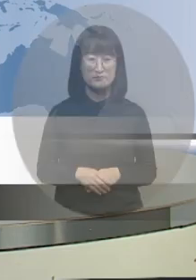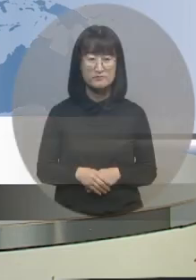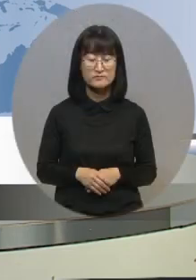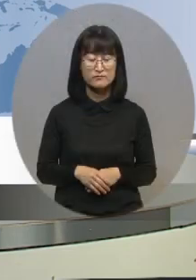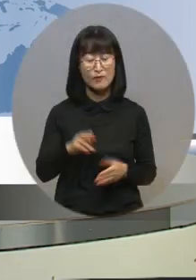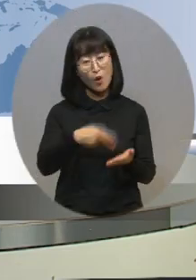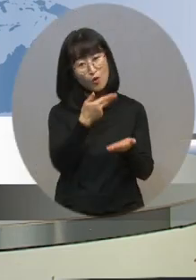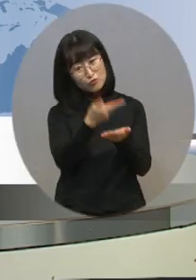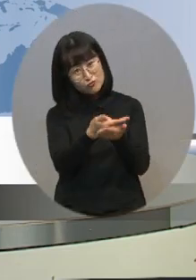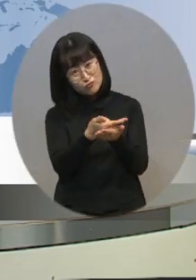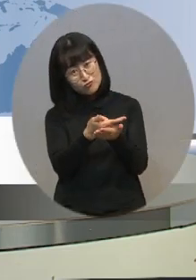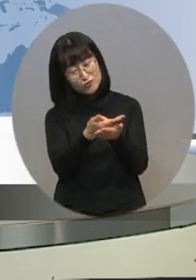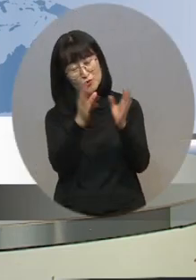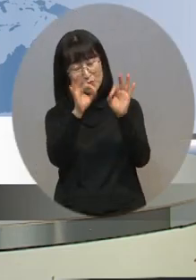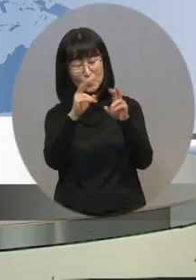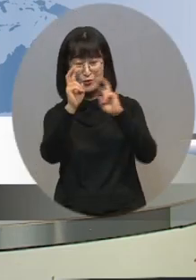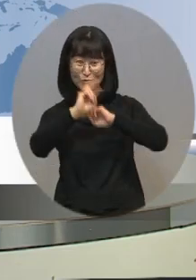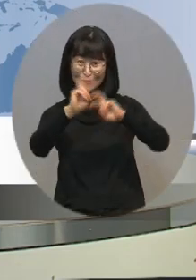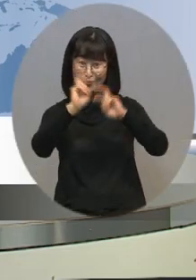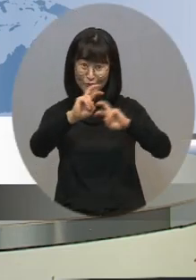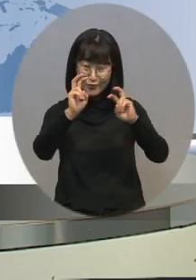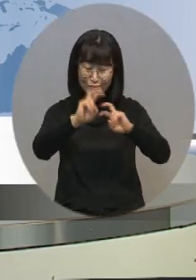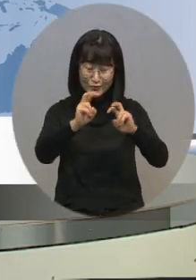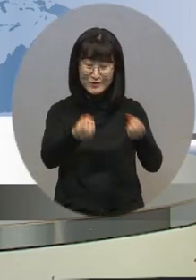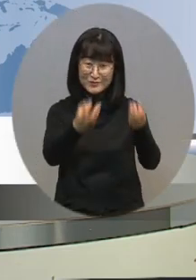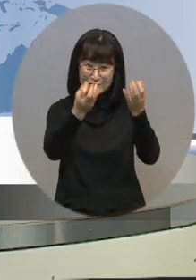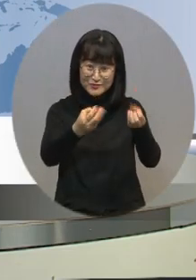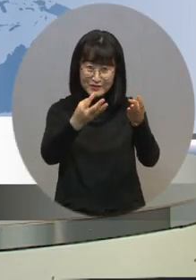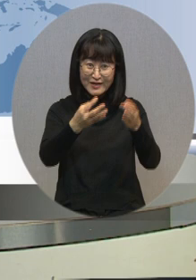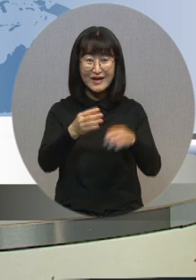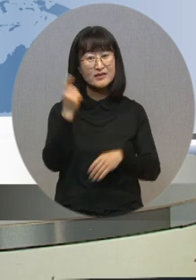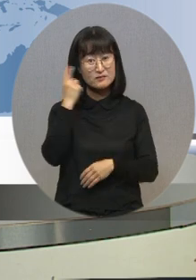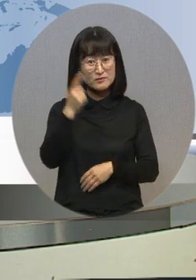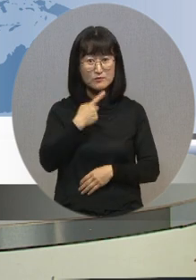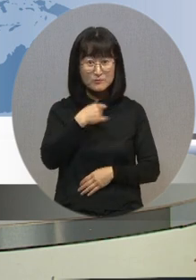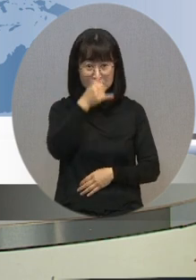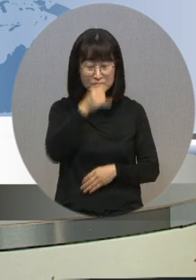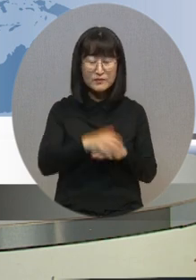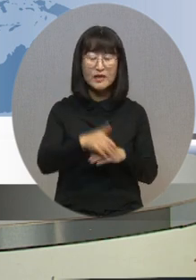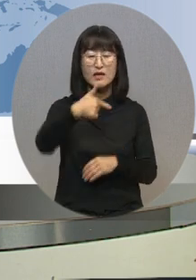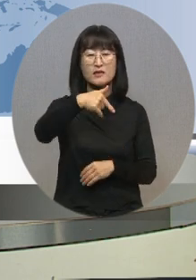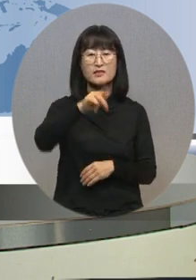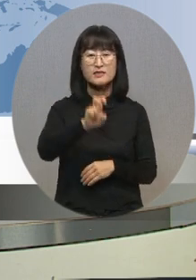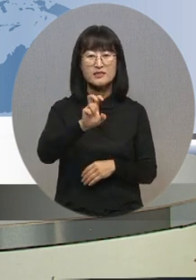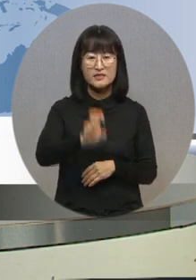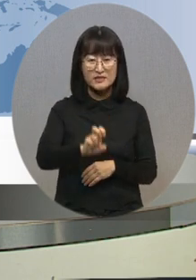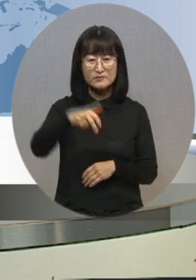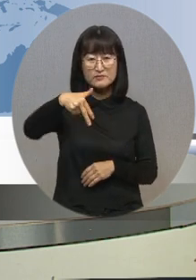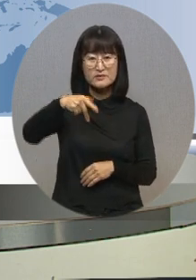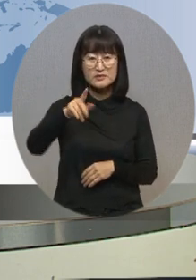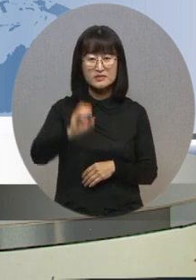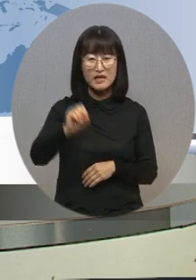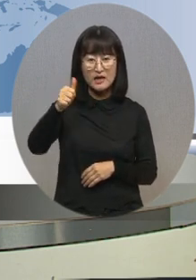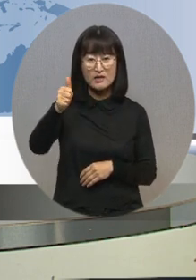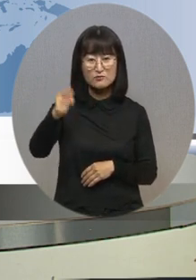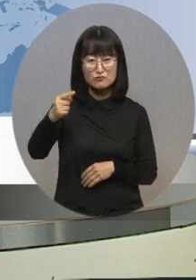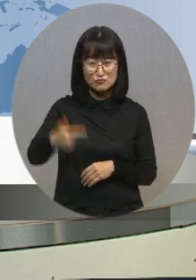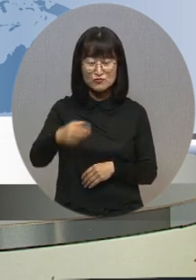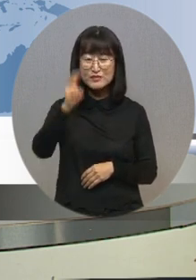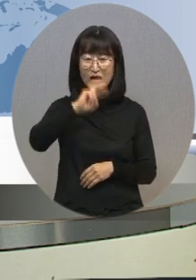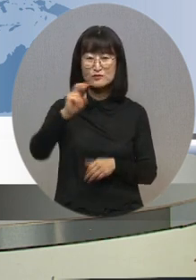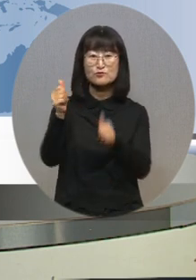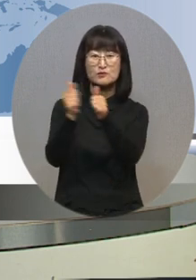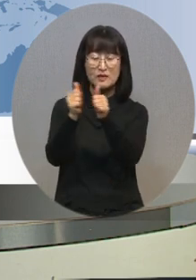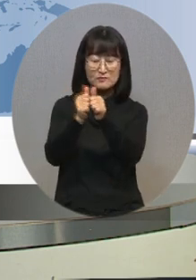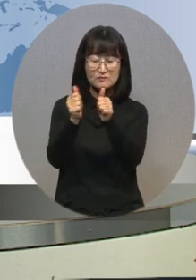누워서 보는 콘서트라고 들어보셨나요? 장애인의 날을 앞두고 가수 김장훈이 배리어프리 콘서트를 열었는데요. 말